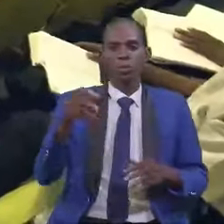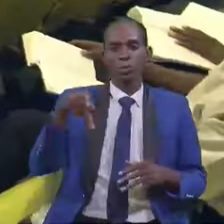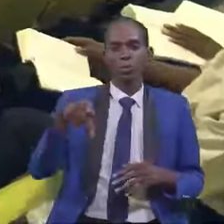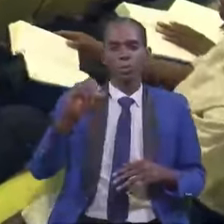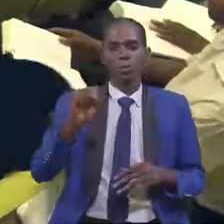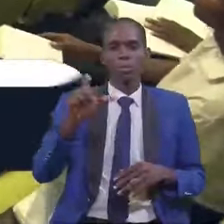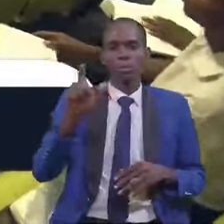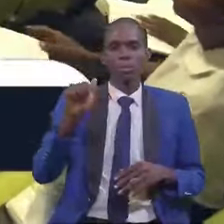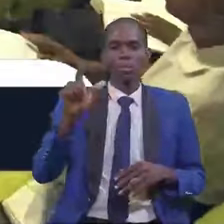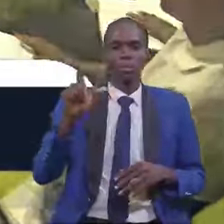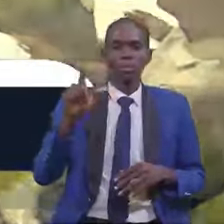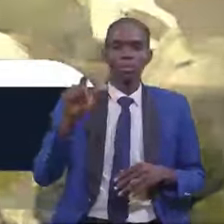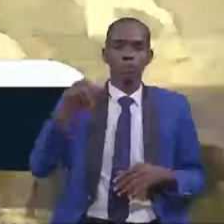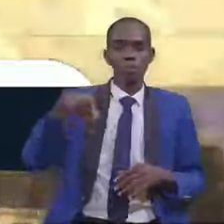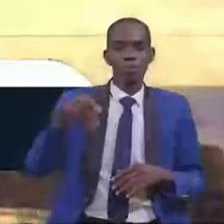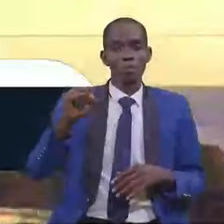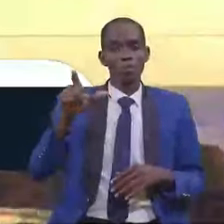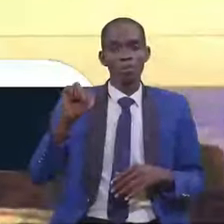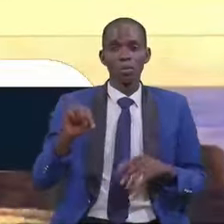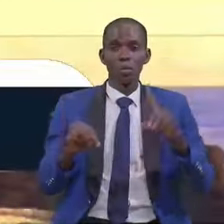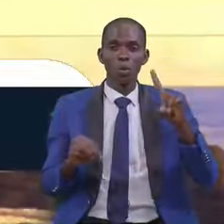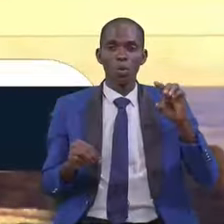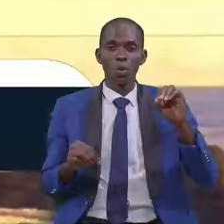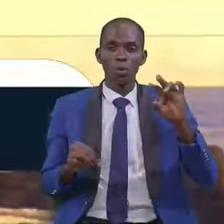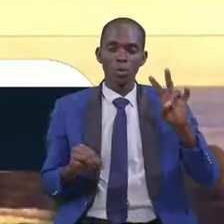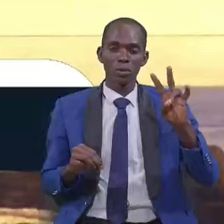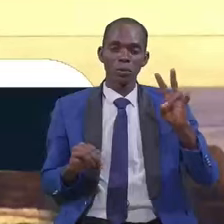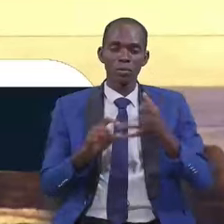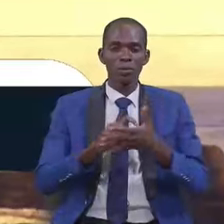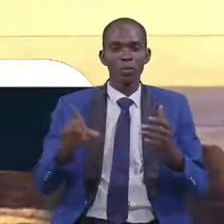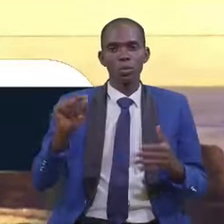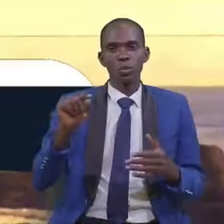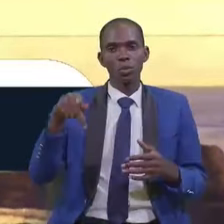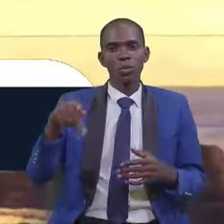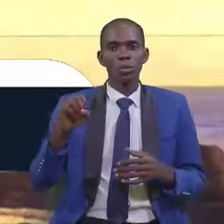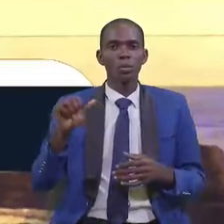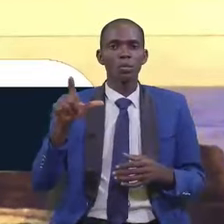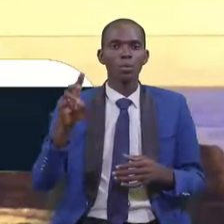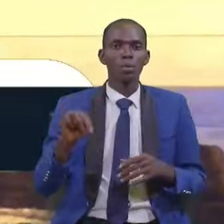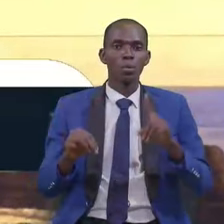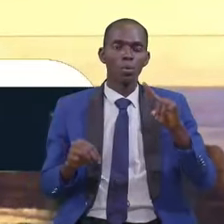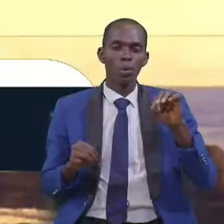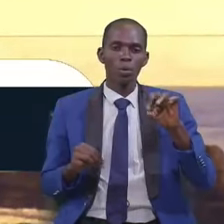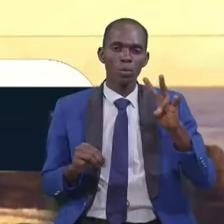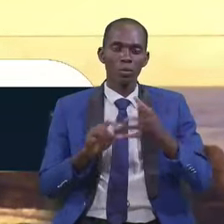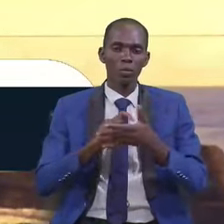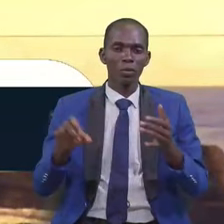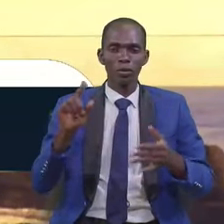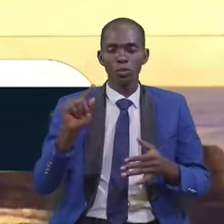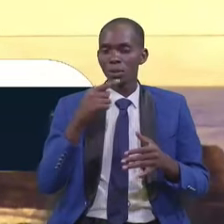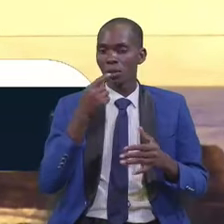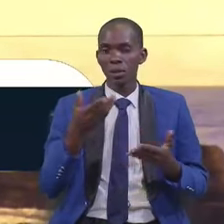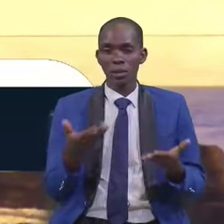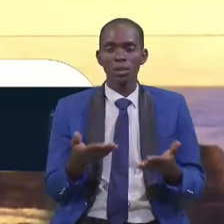Psaume 107. Je lis le verset 20. Psaume 107, verset 20. Il envoya